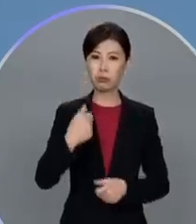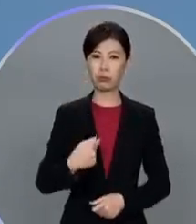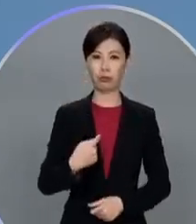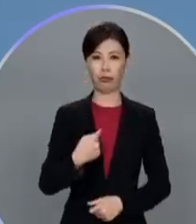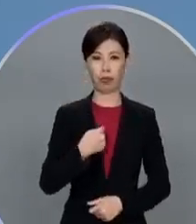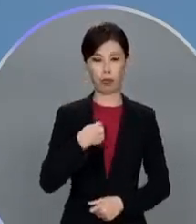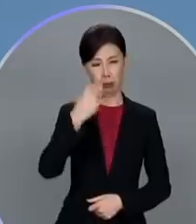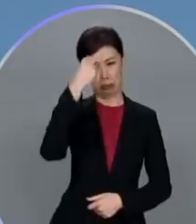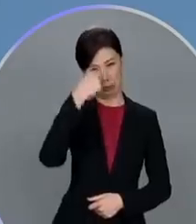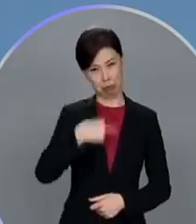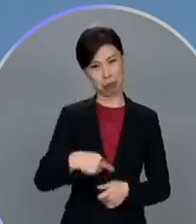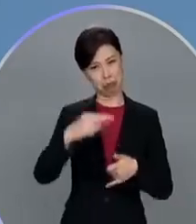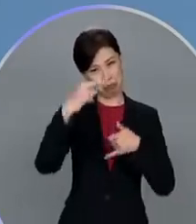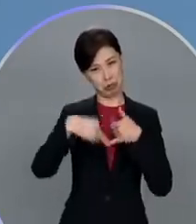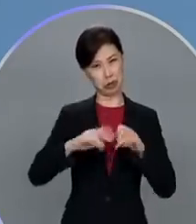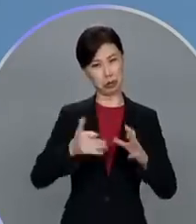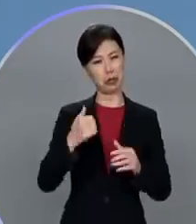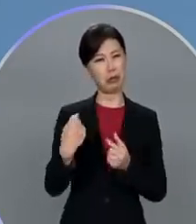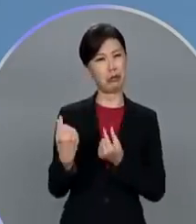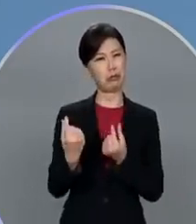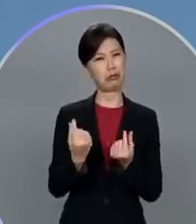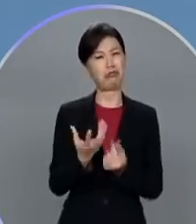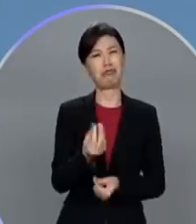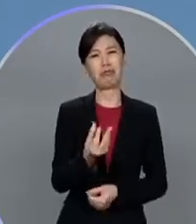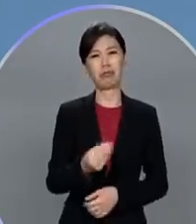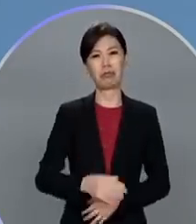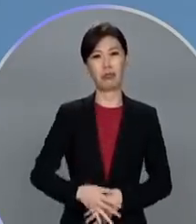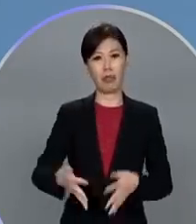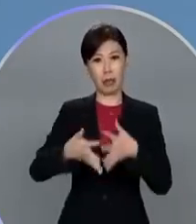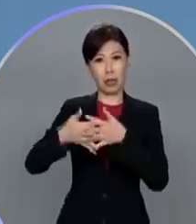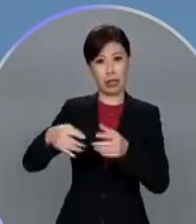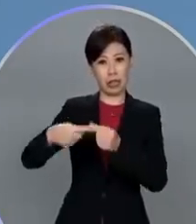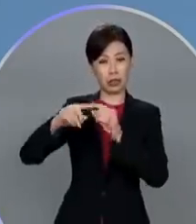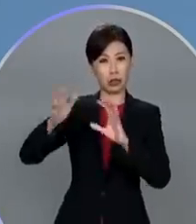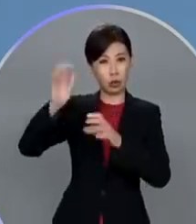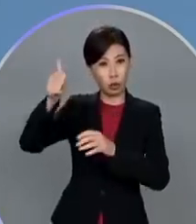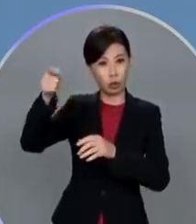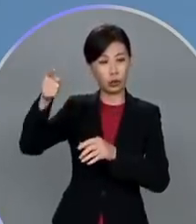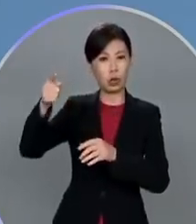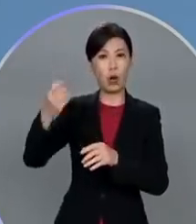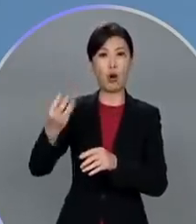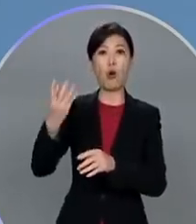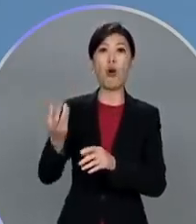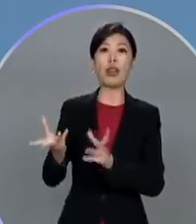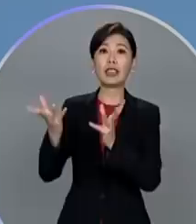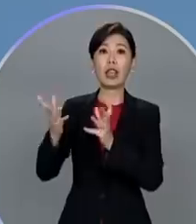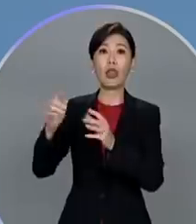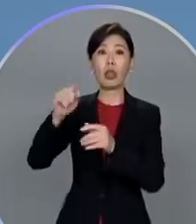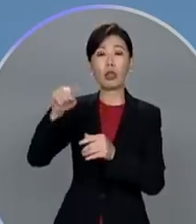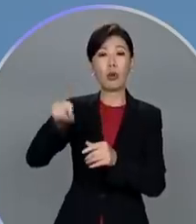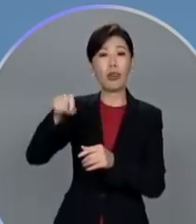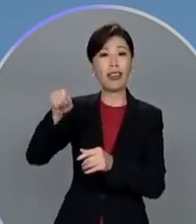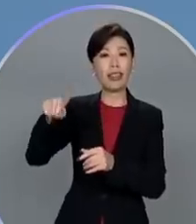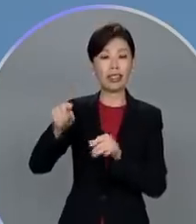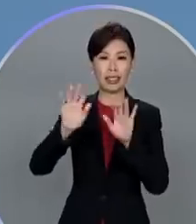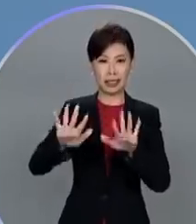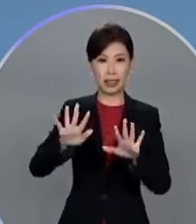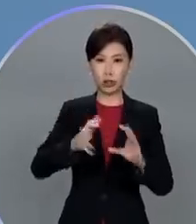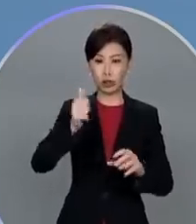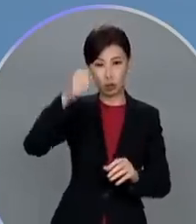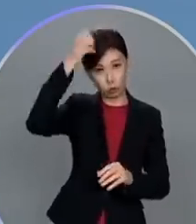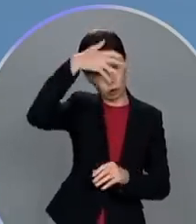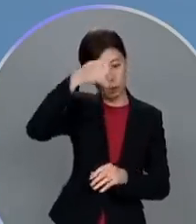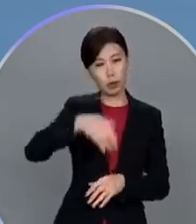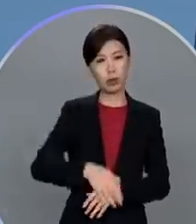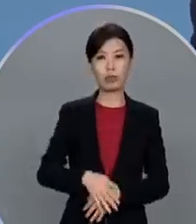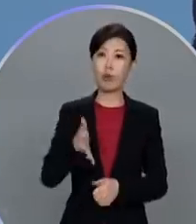长得真不像总统的样子。美国第一任总统华盛顿，现在总统叫川普。各位乡亲，把几十个总统照片拿出来，哪